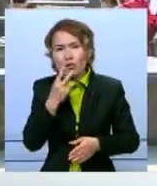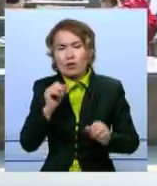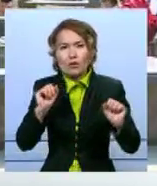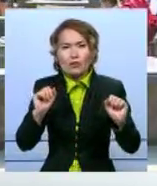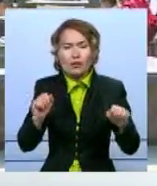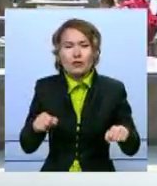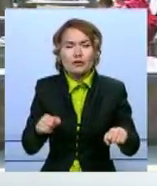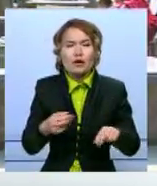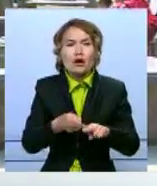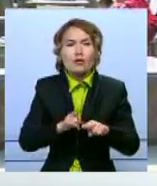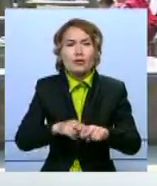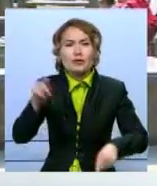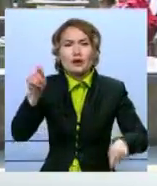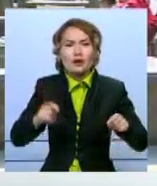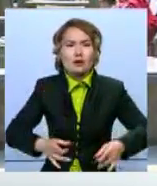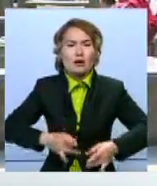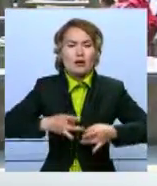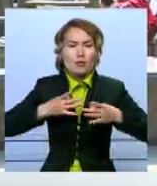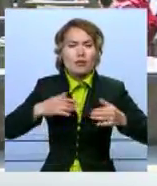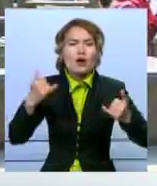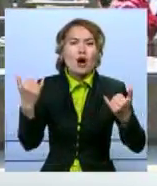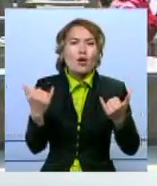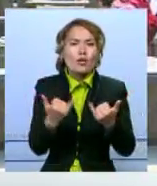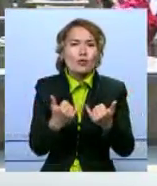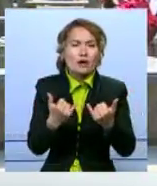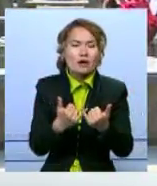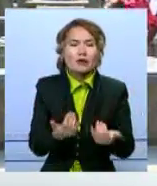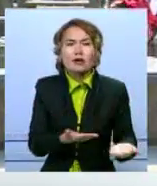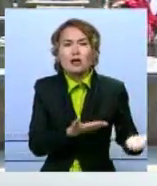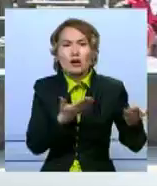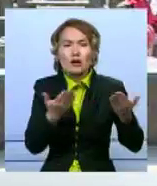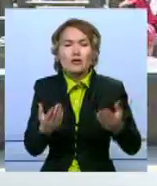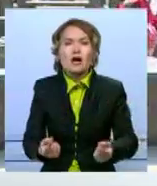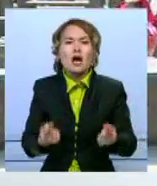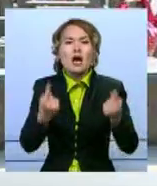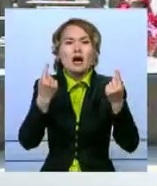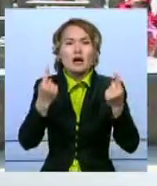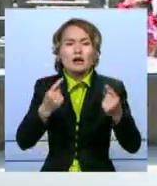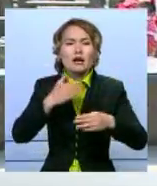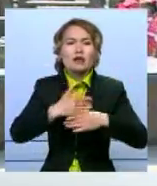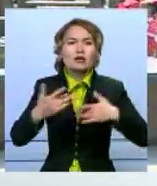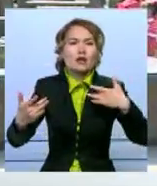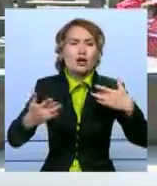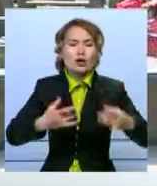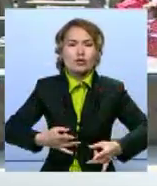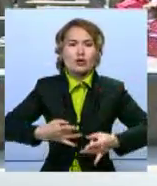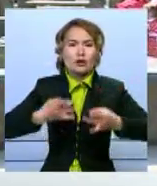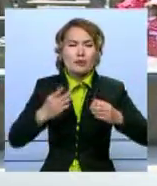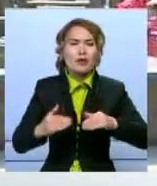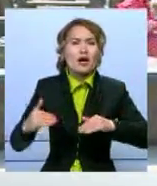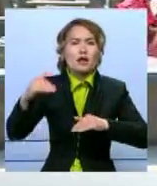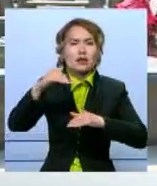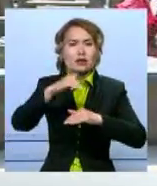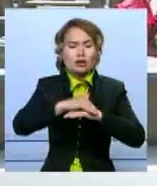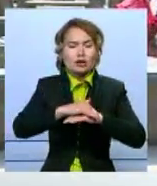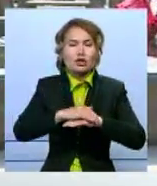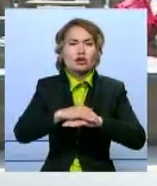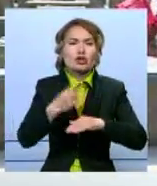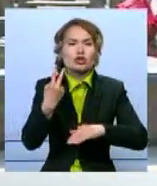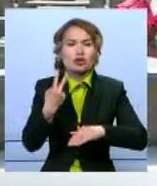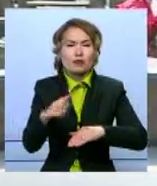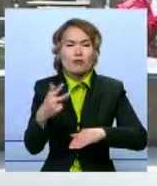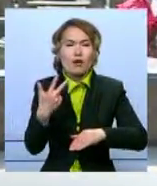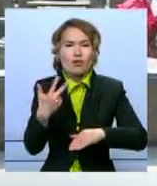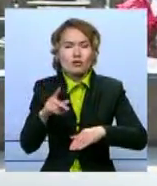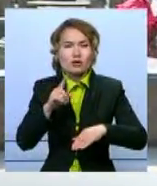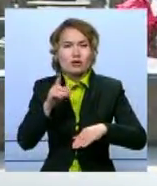ақ биылғы фестиваль қонақтарын ірі театрландырылған шоу күтіп тұр. Ол бүгін кешкі сағат 20:30-да басталады. Фестивальдің